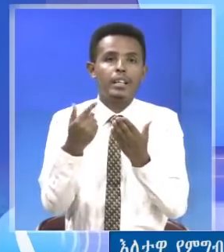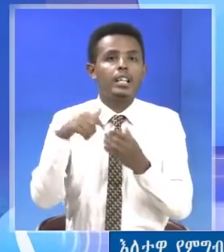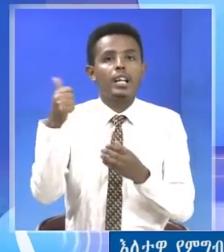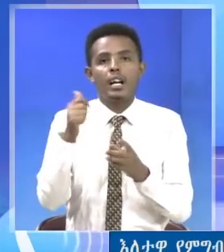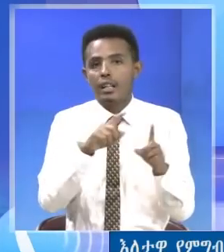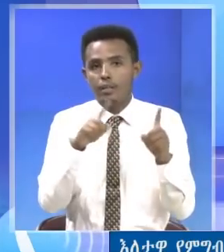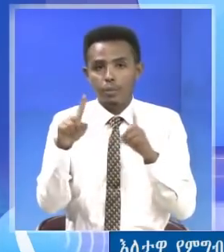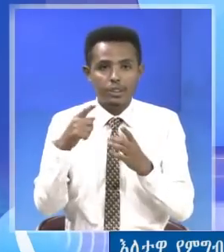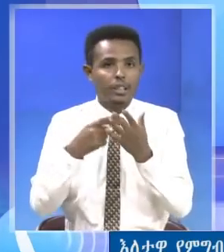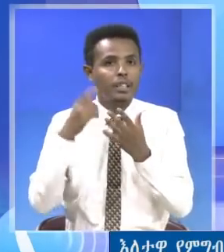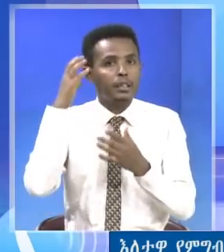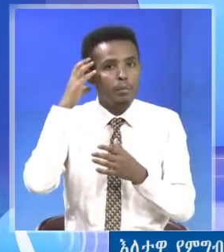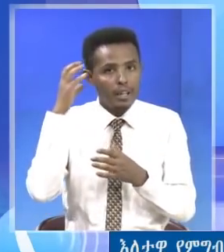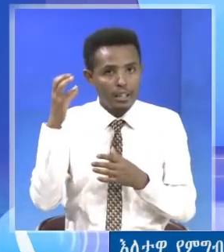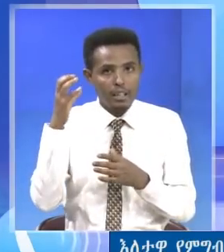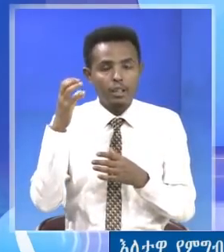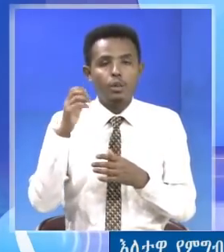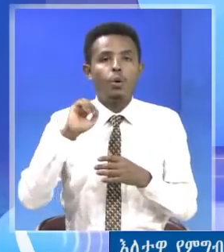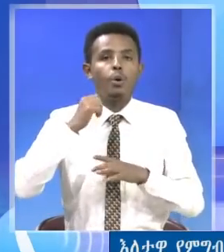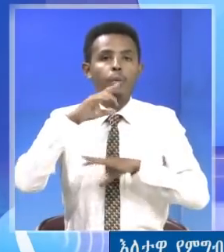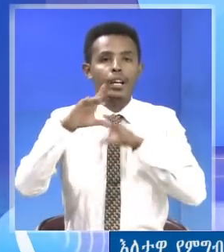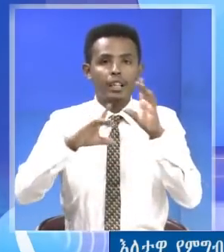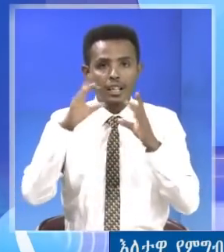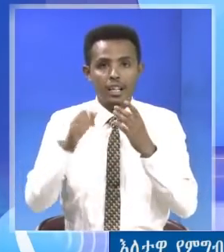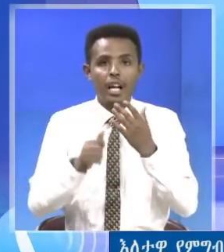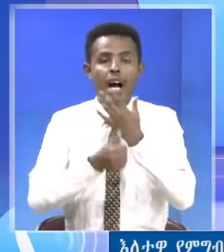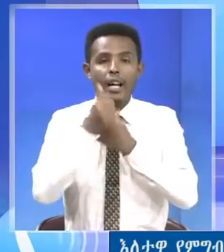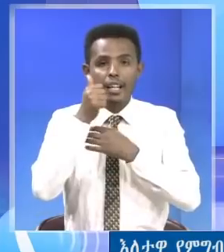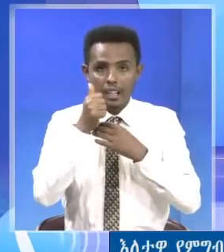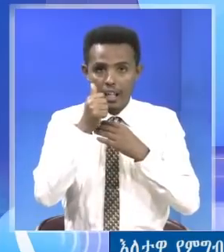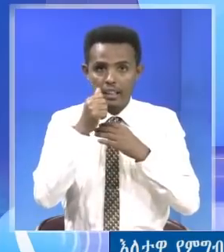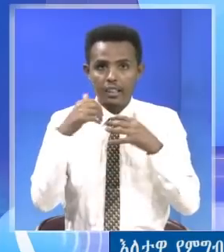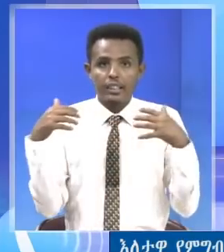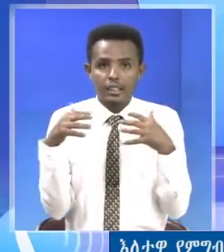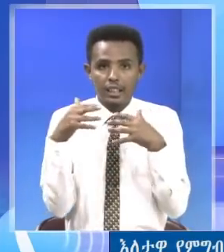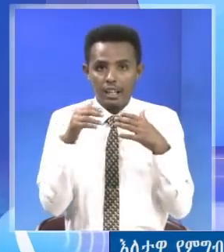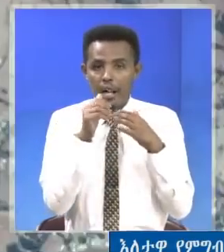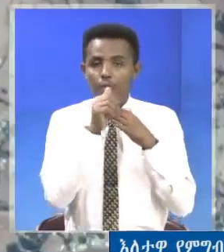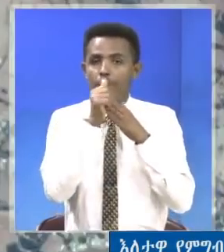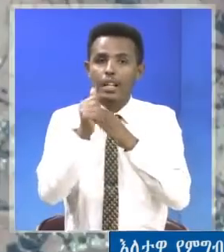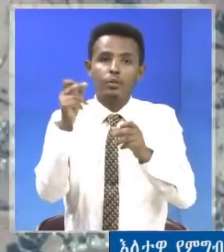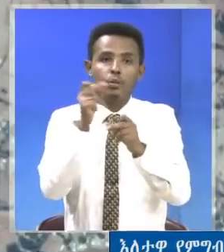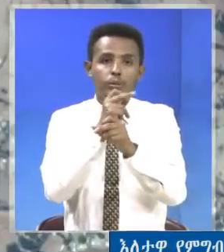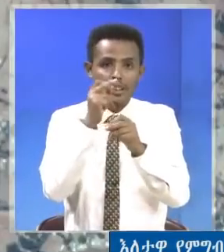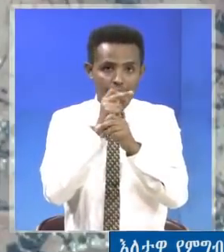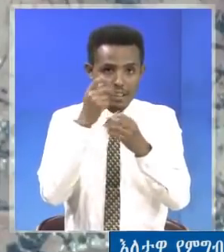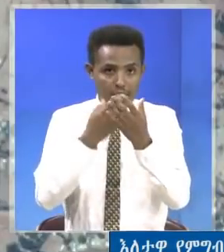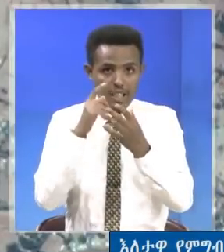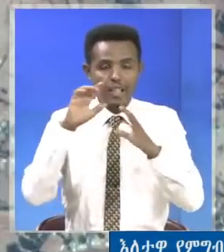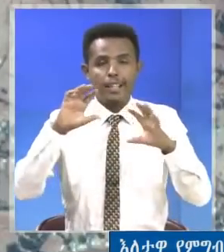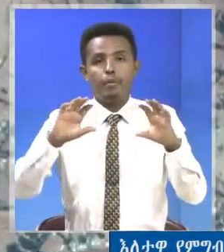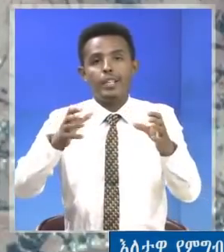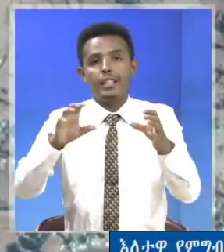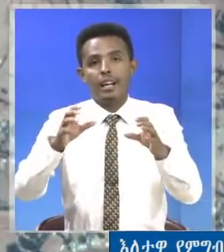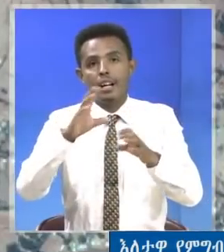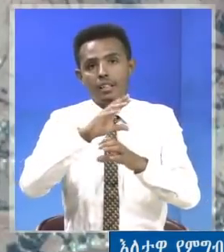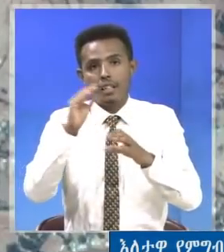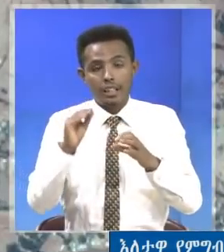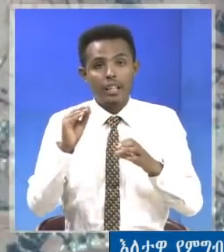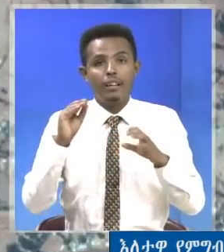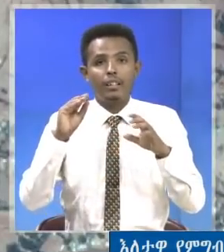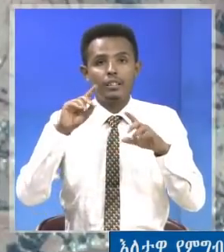ሰምተናል፣ ስለሰማን የኦሮሚያ ክልል የአደጋ ስጋት ስራ አመራር ኮሚሽን እንደዚህ አይነት ጥያቄ ከሚዲያ እና ከራሳቸው